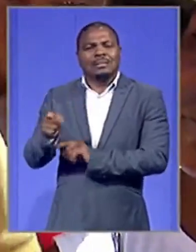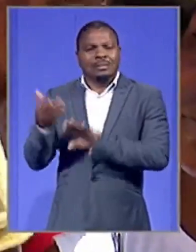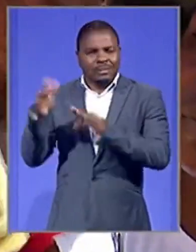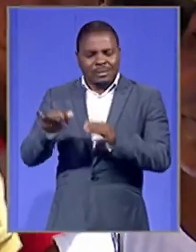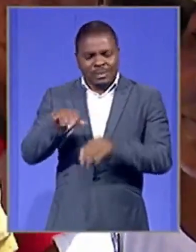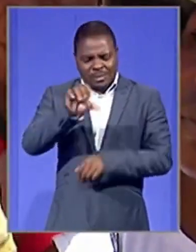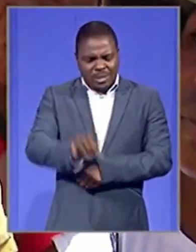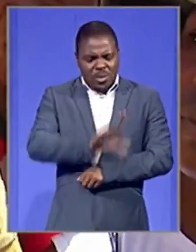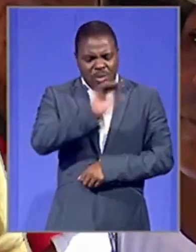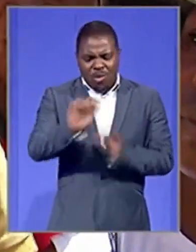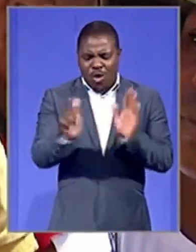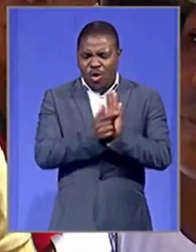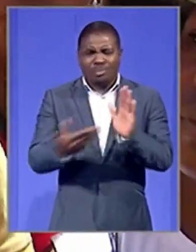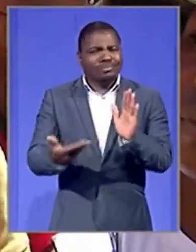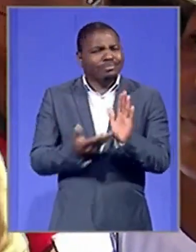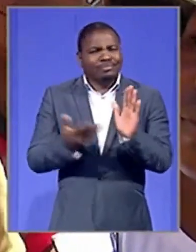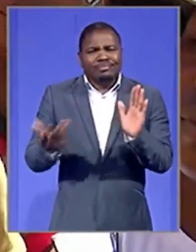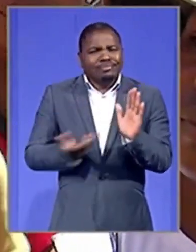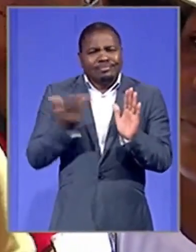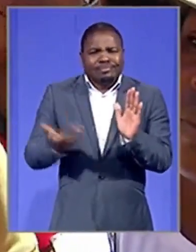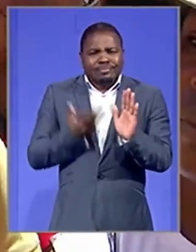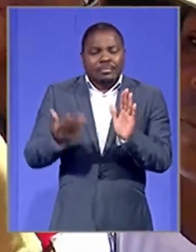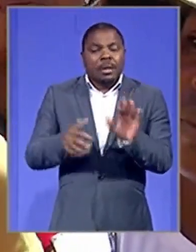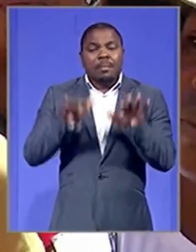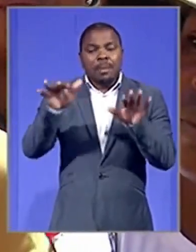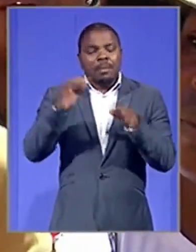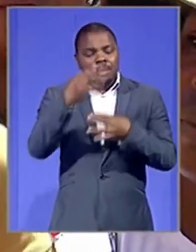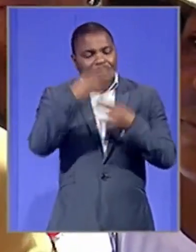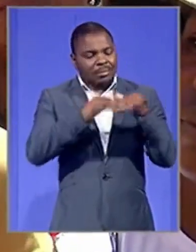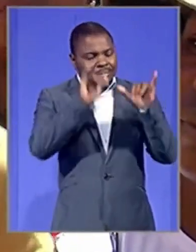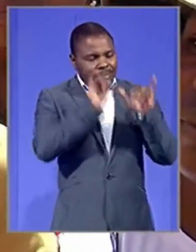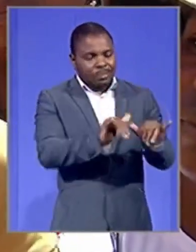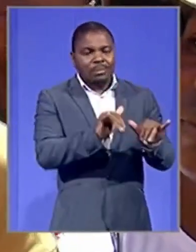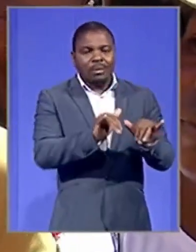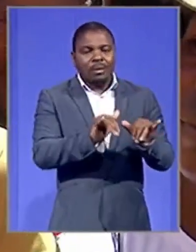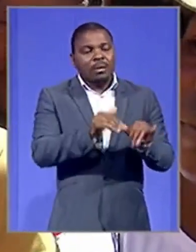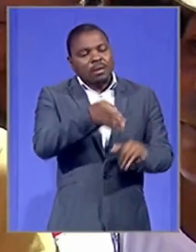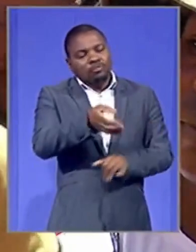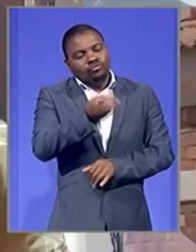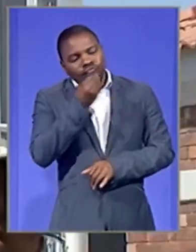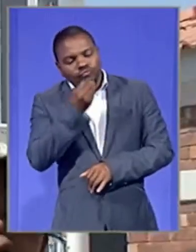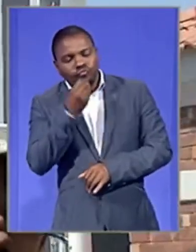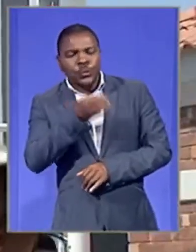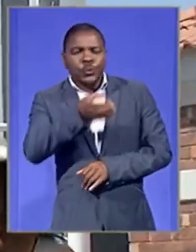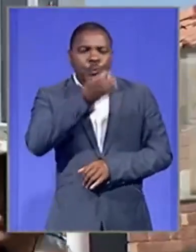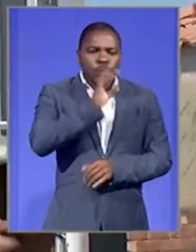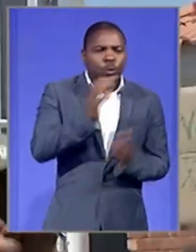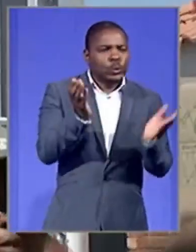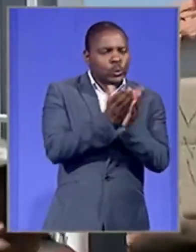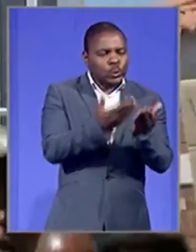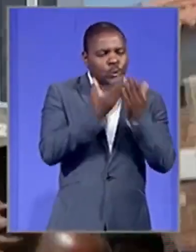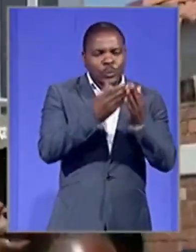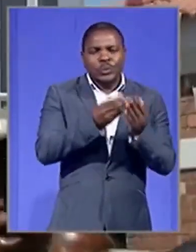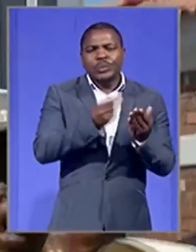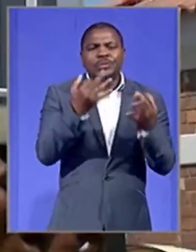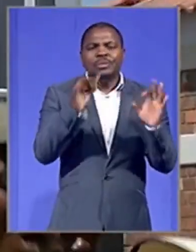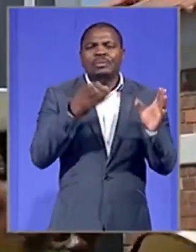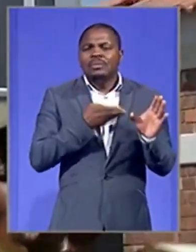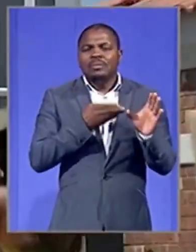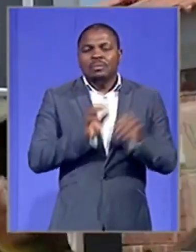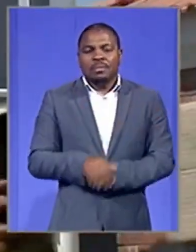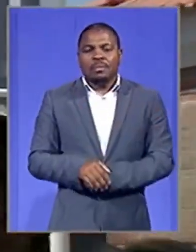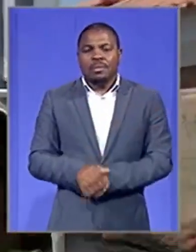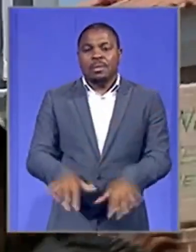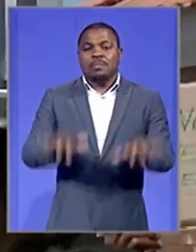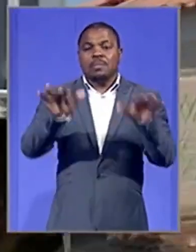ga gona sepe se diragalang batho ba go tronkong ba ja banwa ba ya dikolong ba neng ba tlile le khotleng la dinyewe ba